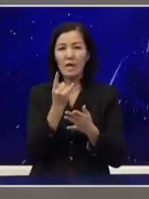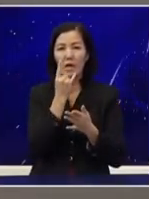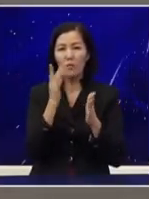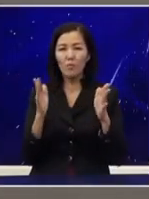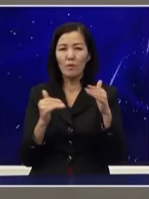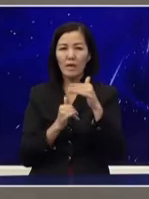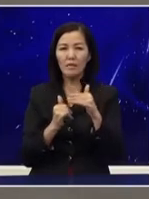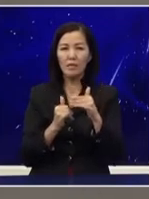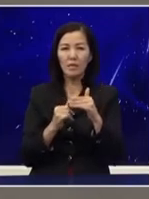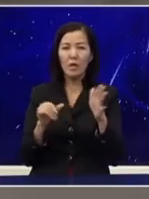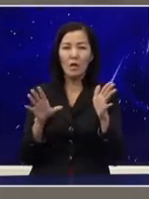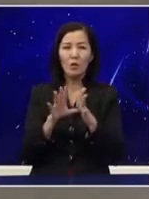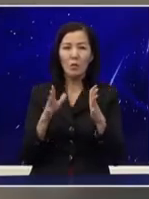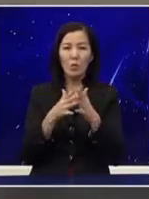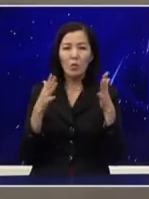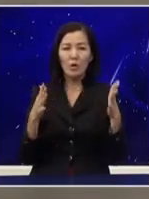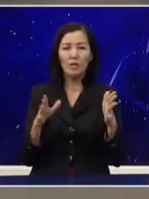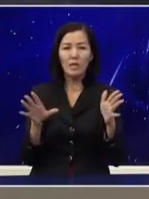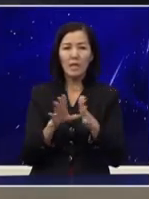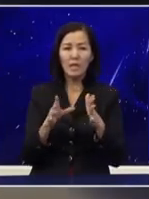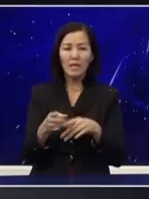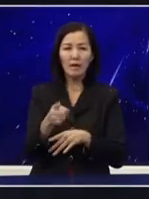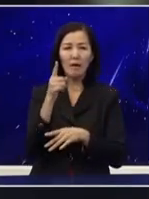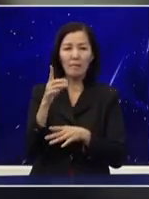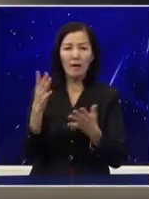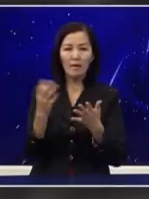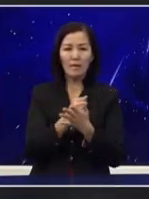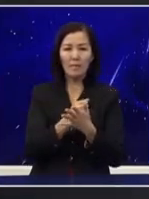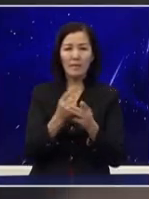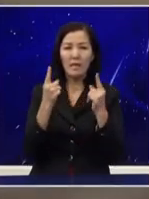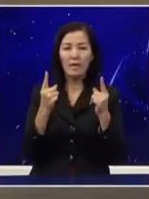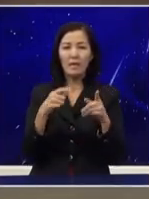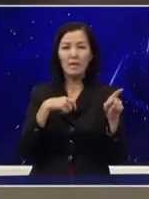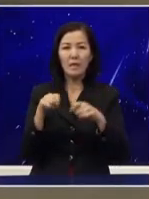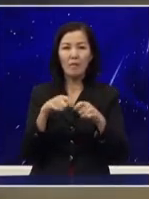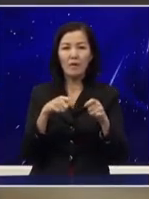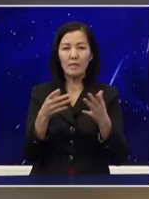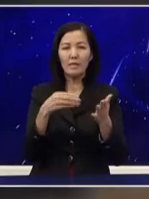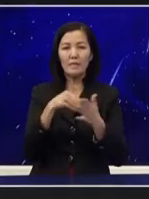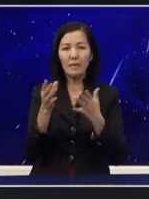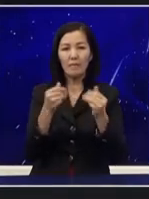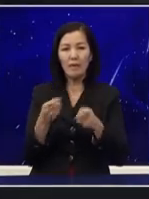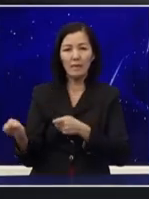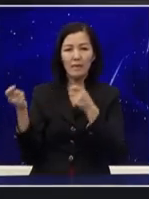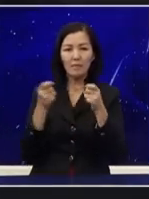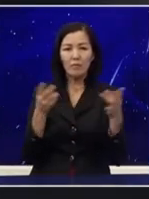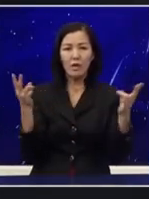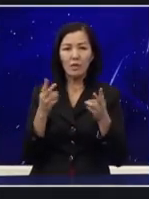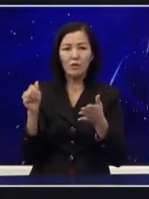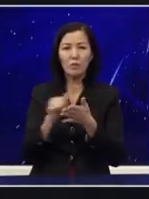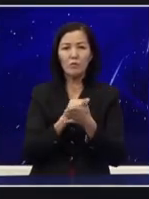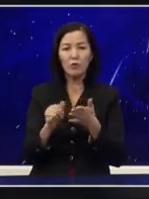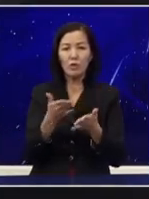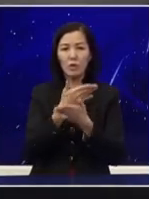тоғылғайтқыш құралы электр қармағы табылды. Көлік жүргізушісі ірі көлемдегі тауарды алған жері және оны тасымалдауға қажетті тиесілі